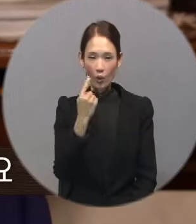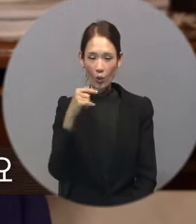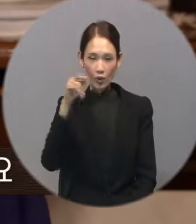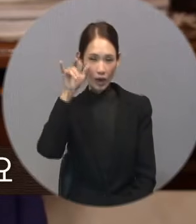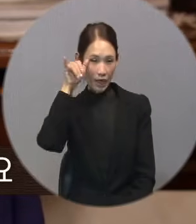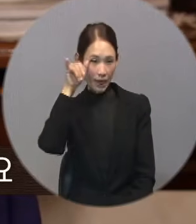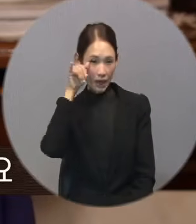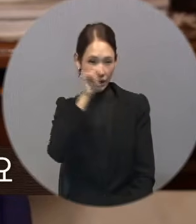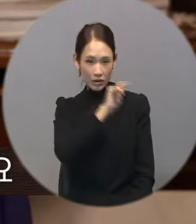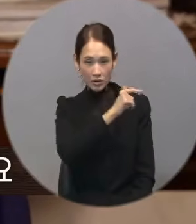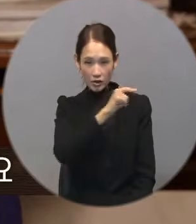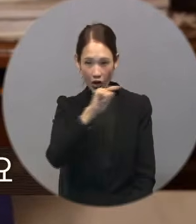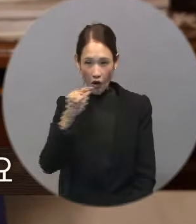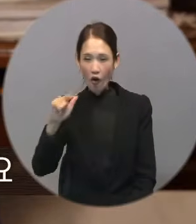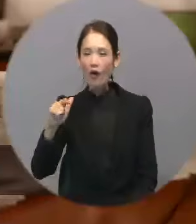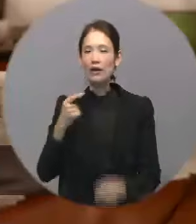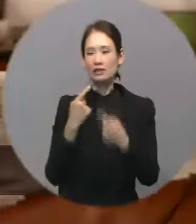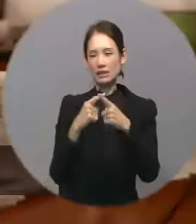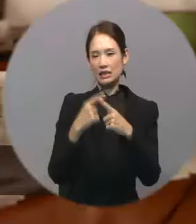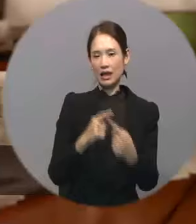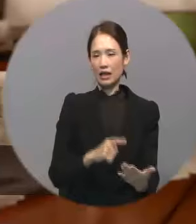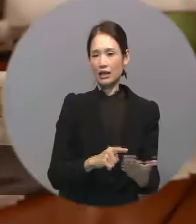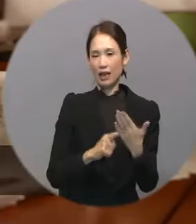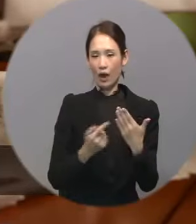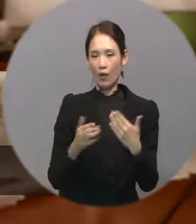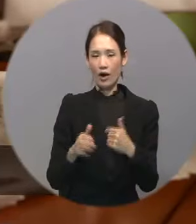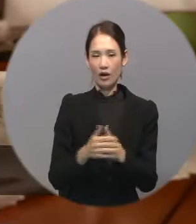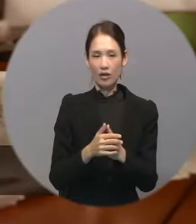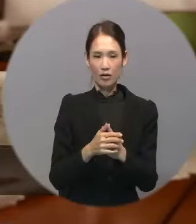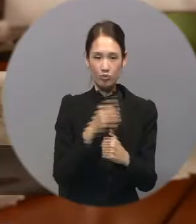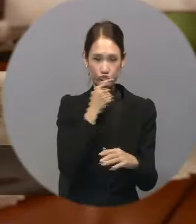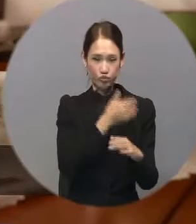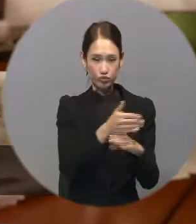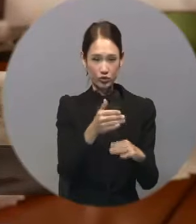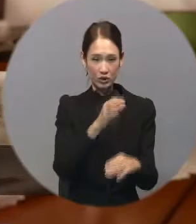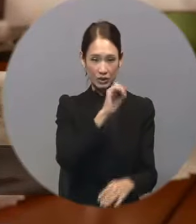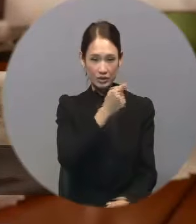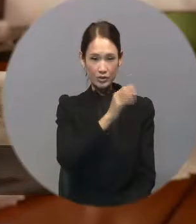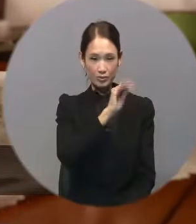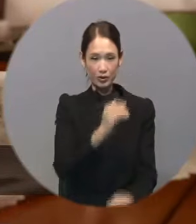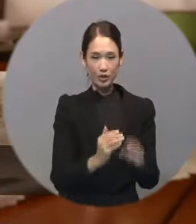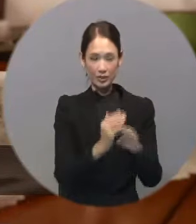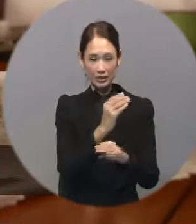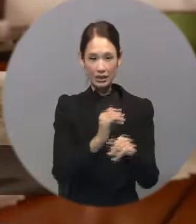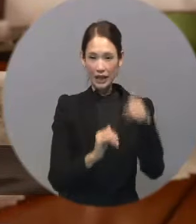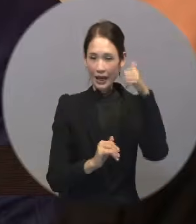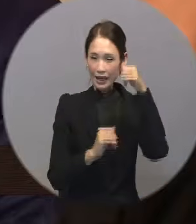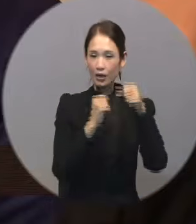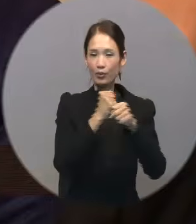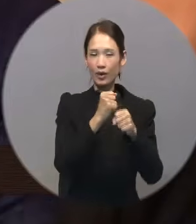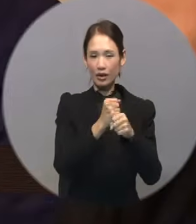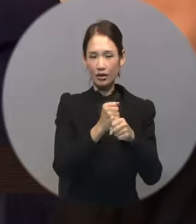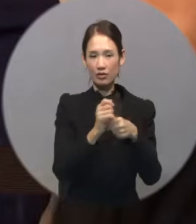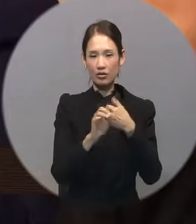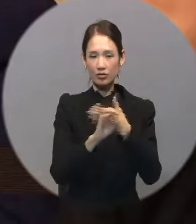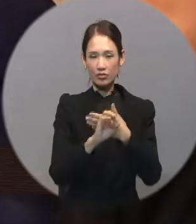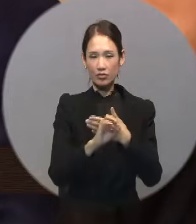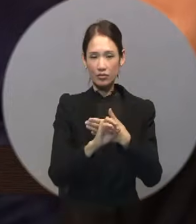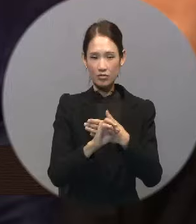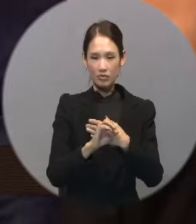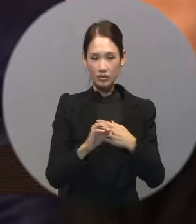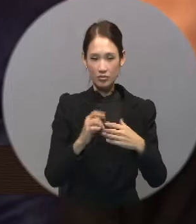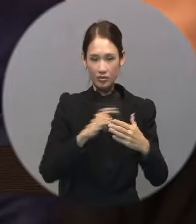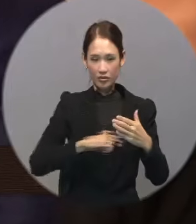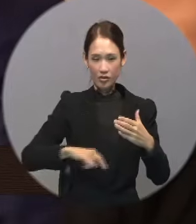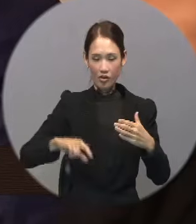여러 가지 객관적인 이야기들을 한단 말이에요. 북한에서 만약에 나름의 은별 이상으로 AI를 구축한다면 어찌 보면 바운더리를